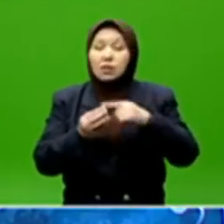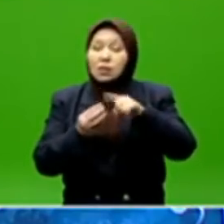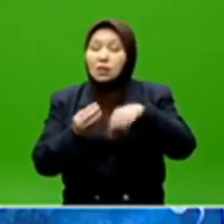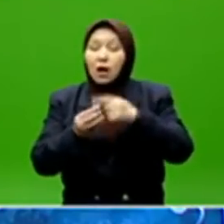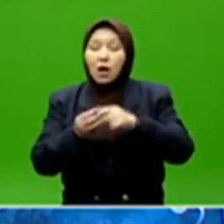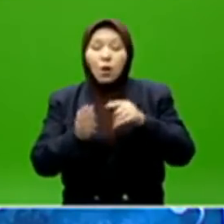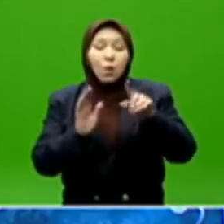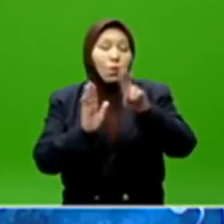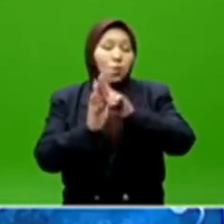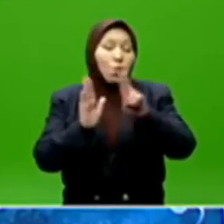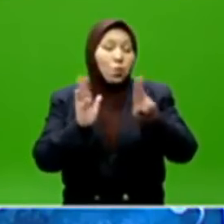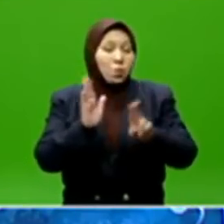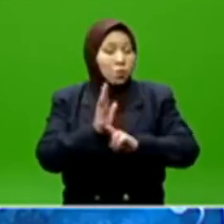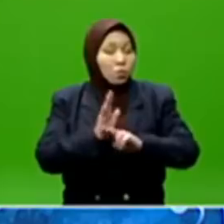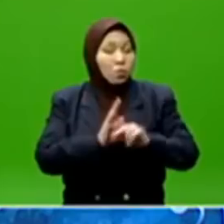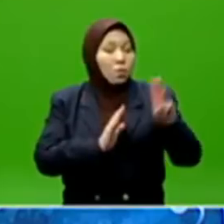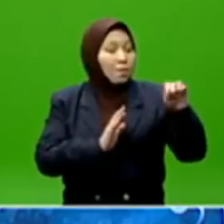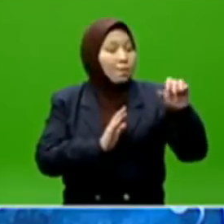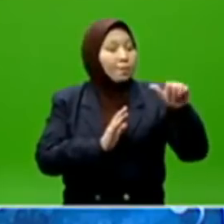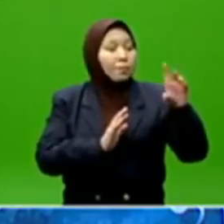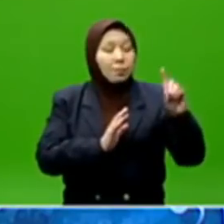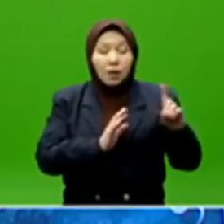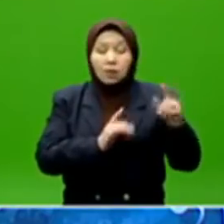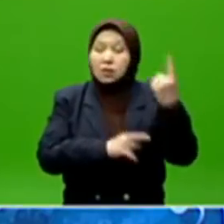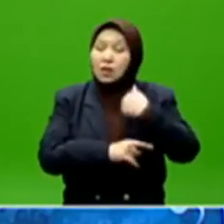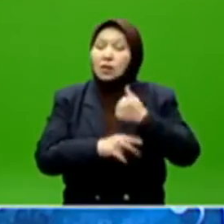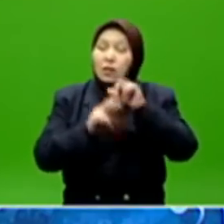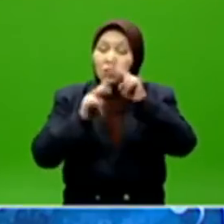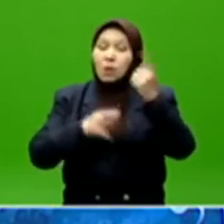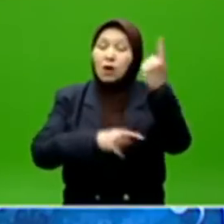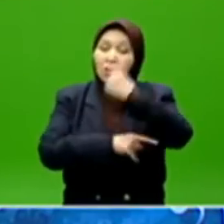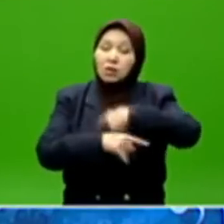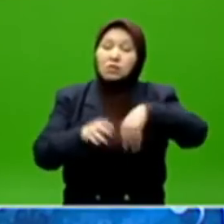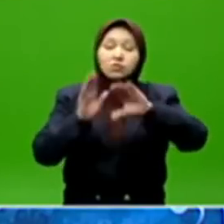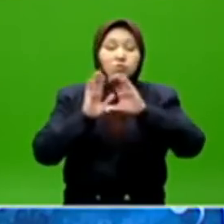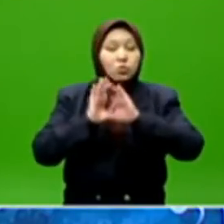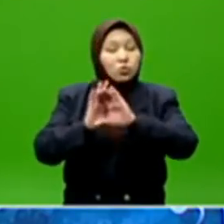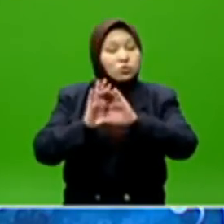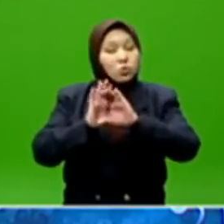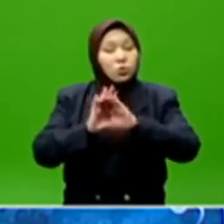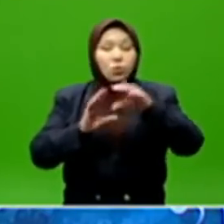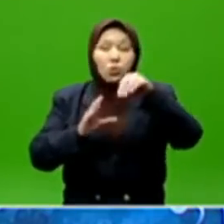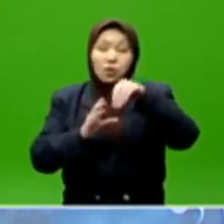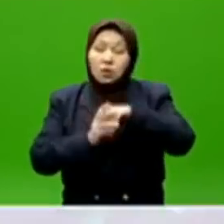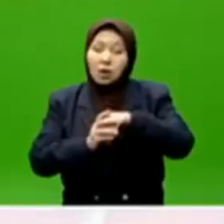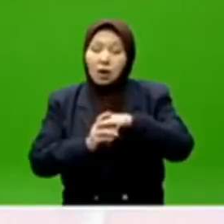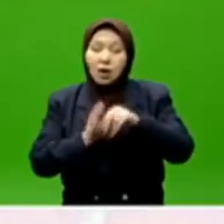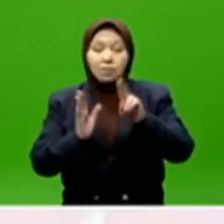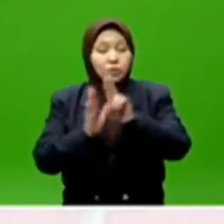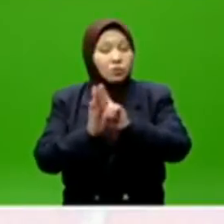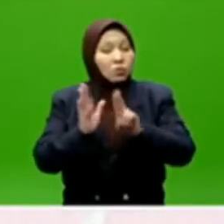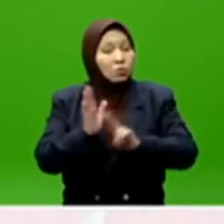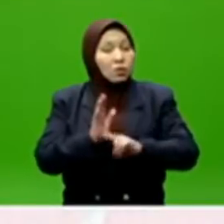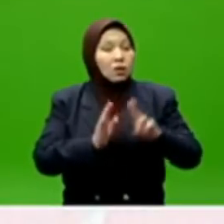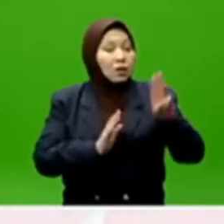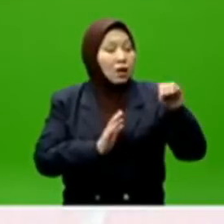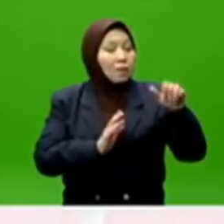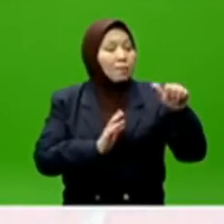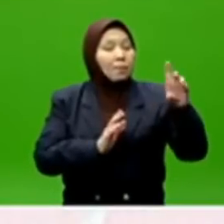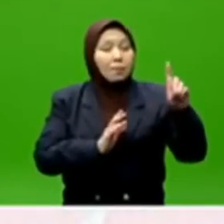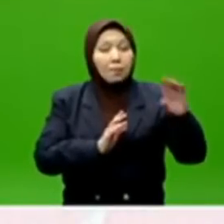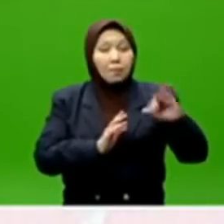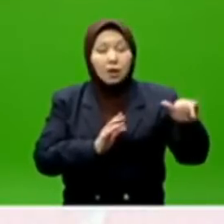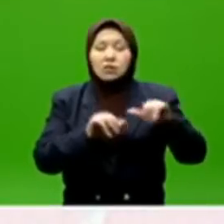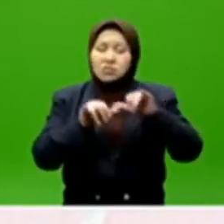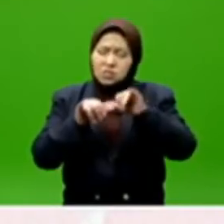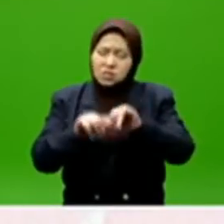mad. Kita nak melihat hari ini contoh-contoh dalam hukum-hukum mad, tapi yang kita belajar masih lagi mad